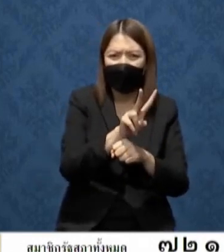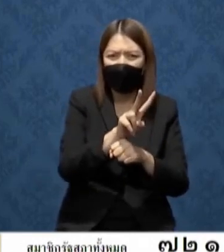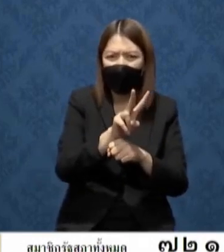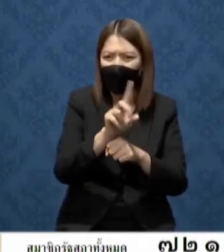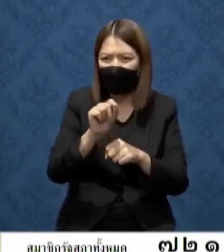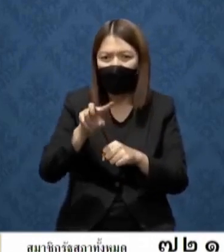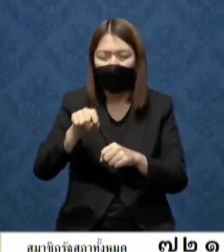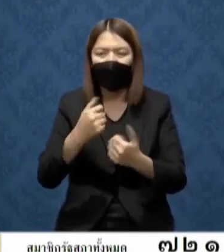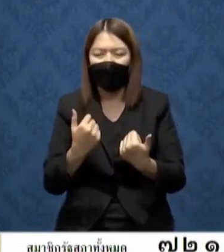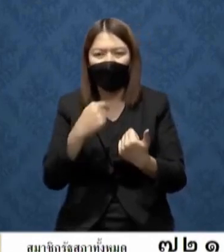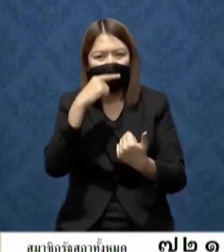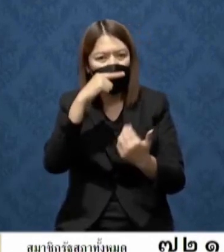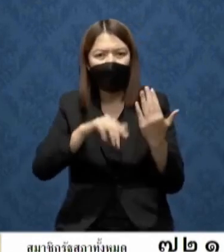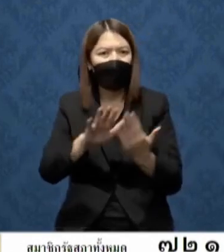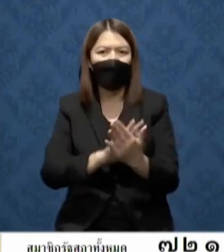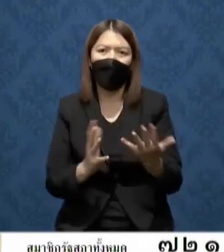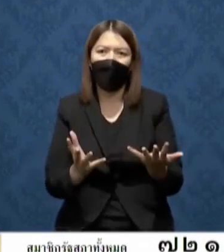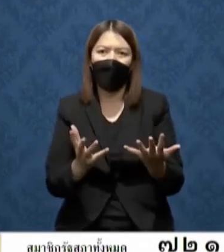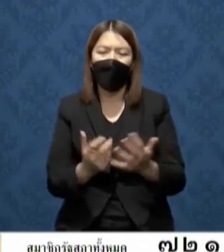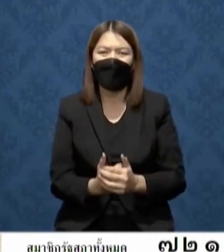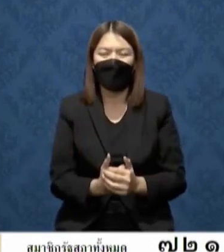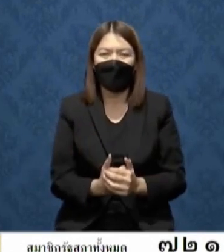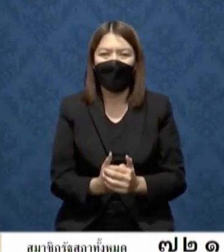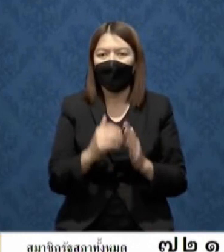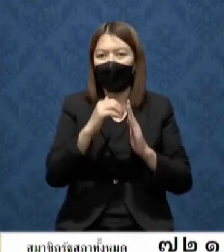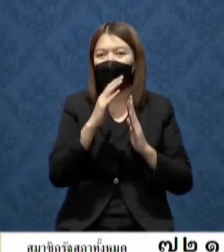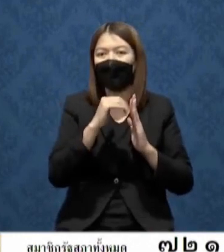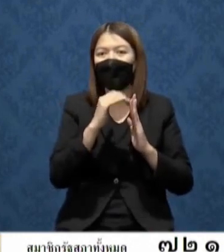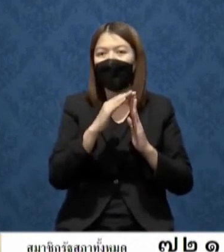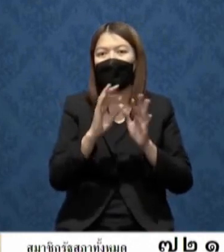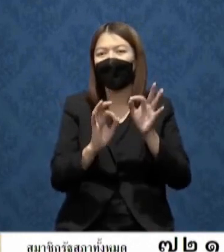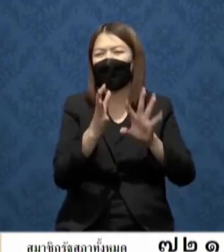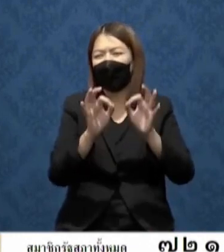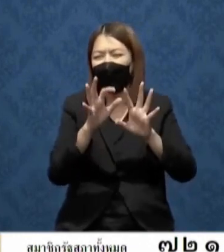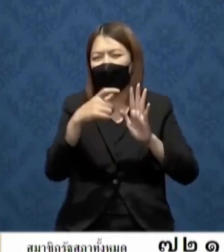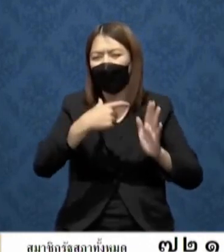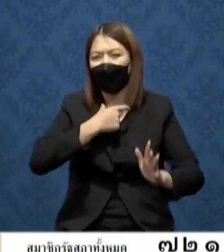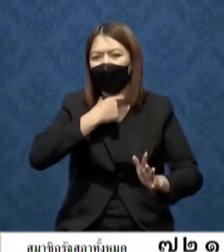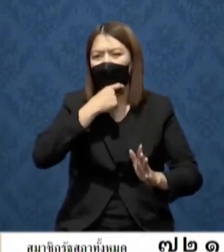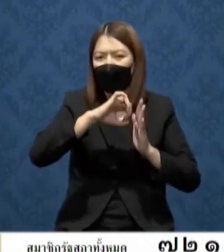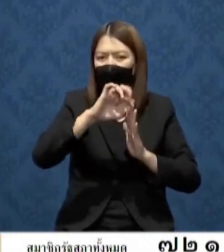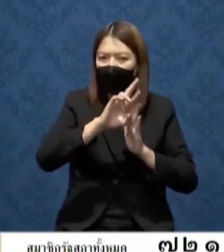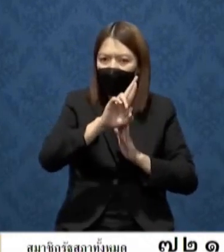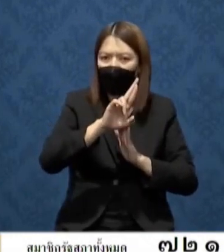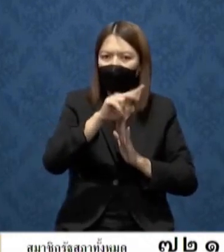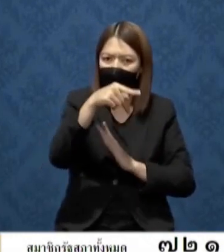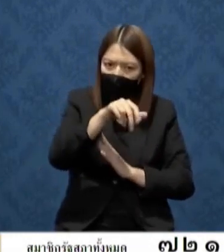ระ Hyungึ้กบประเทศไยเธเปผ Blessed, ภาพเหนือเกิดไปา, แม่หสอง เชียงใหมพยาา